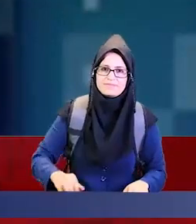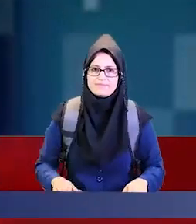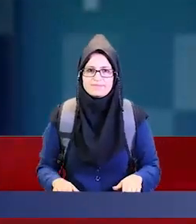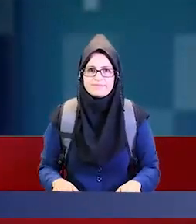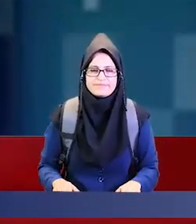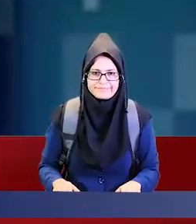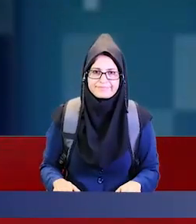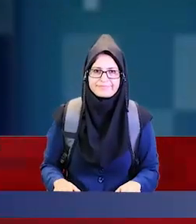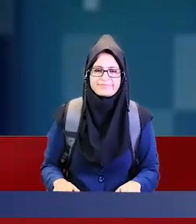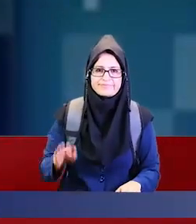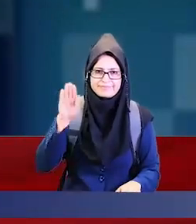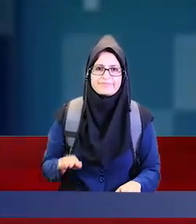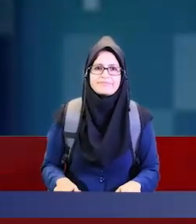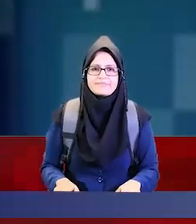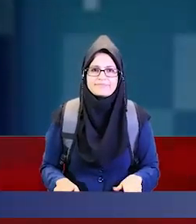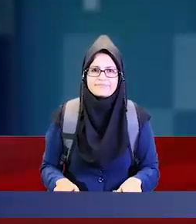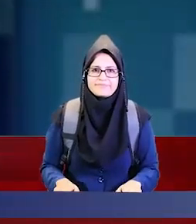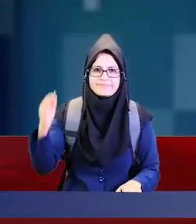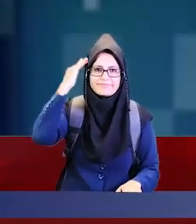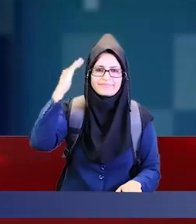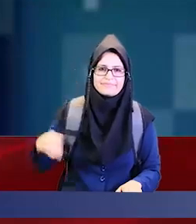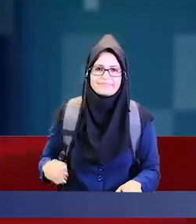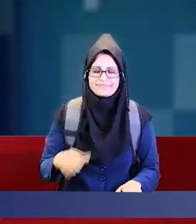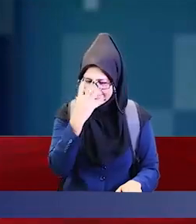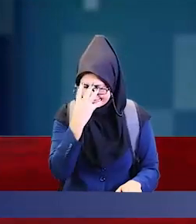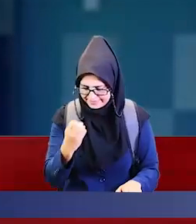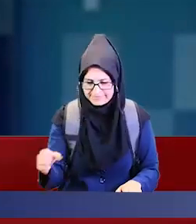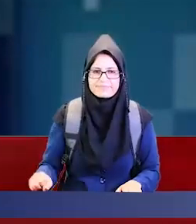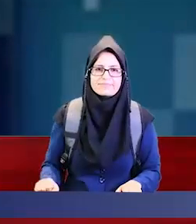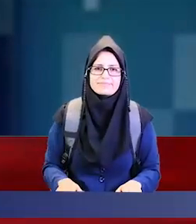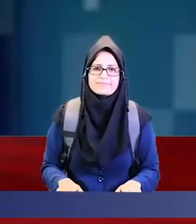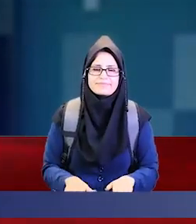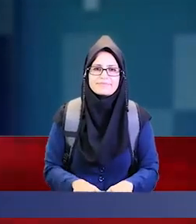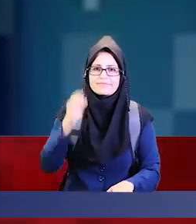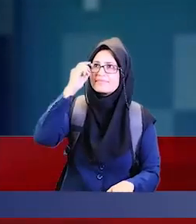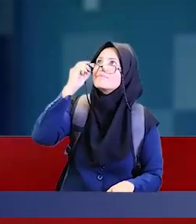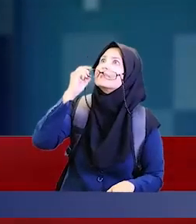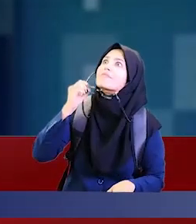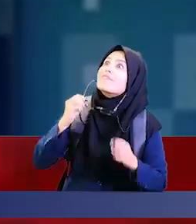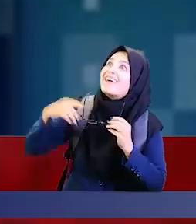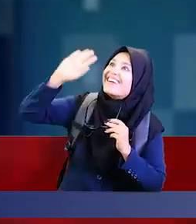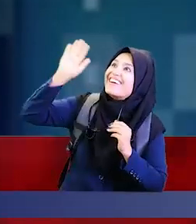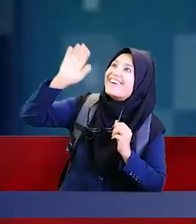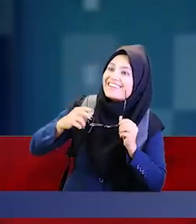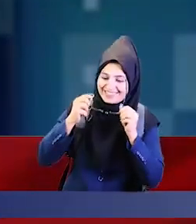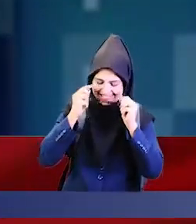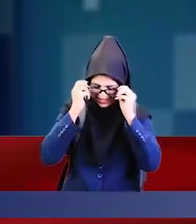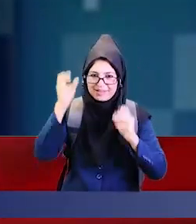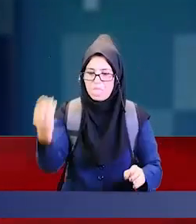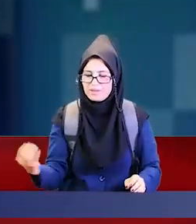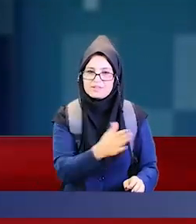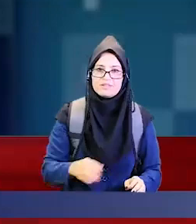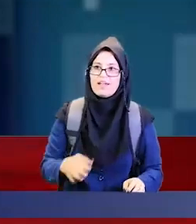نموده. برای تسکین این مصیبت وارده افق کوروش در کمپین بزن برین به